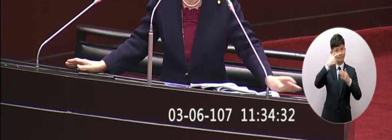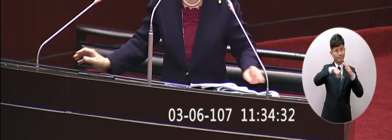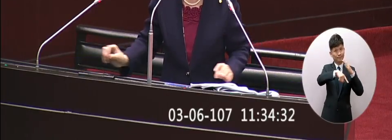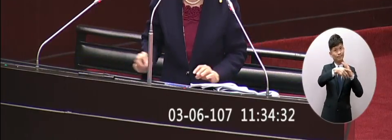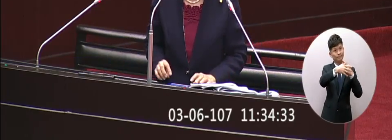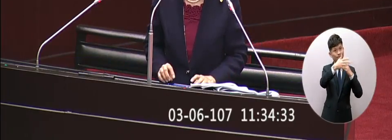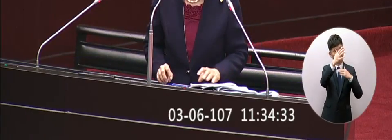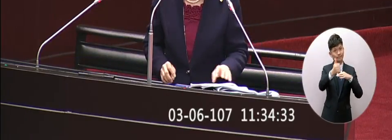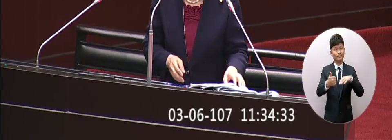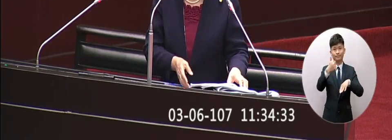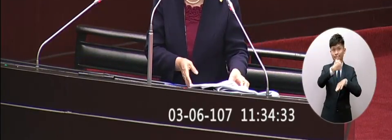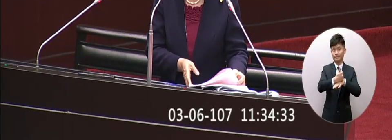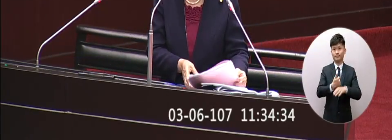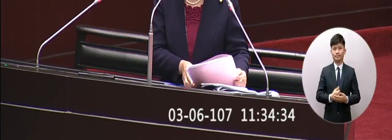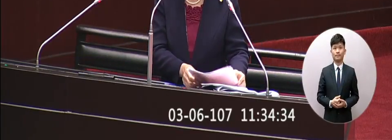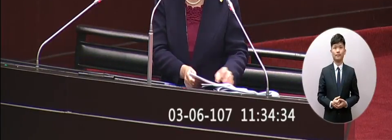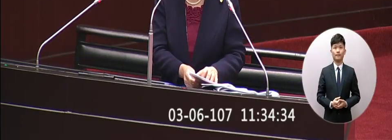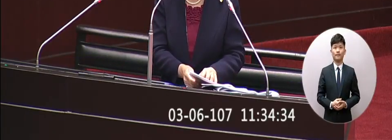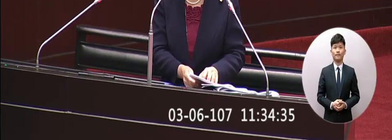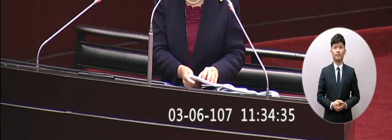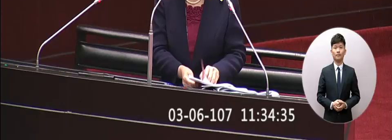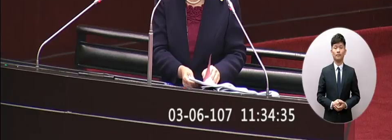长？ 请赖院长。